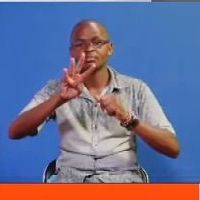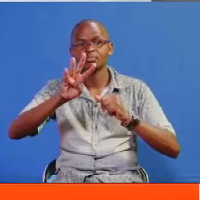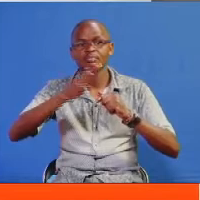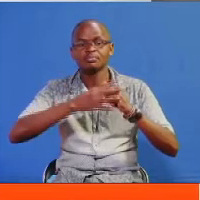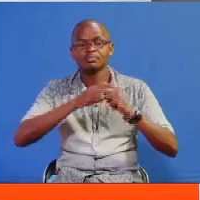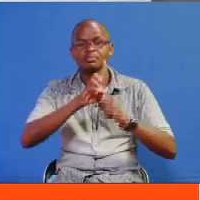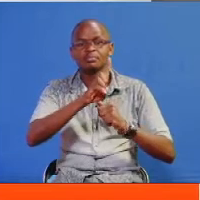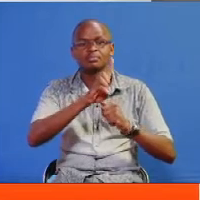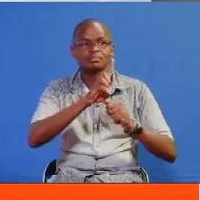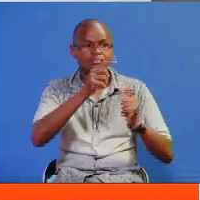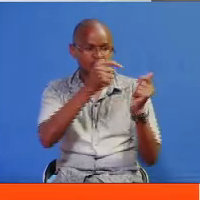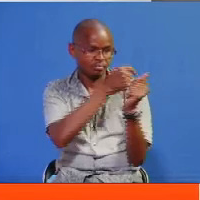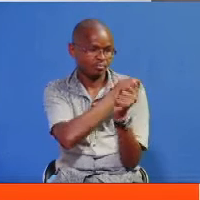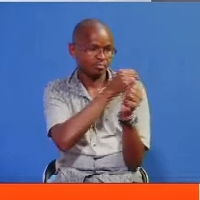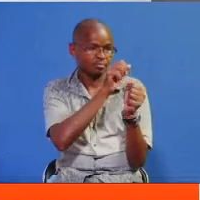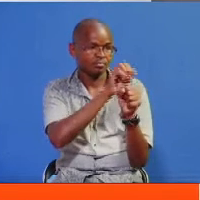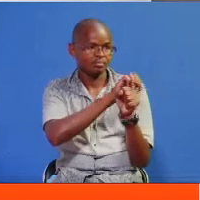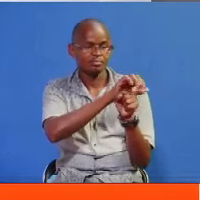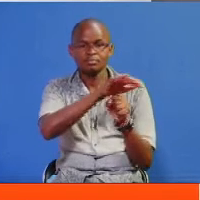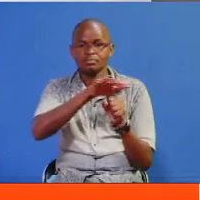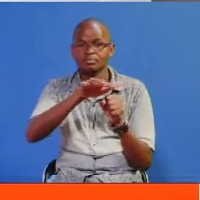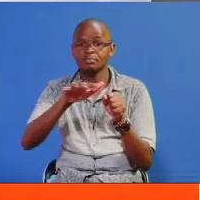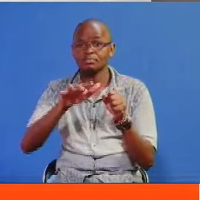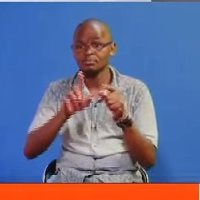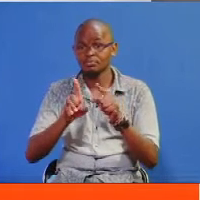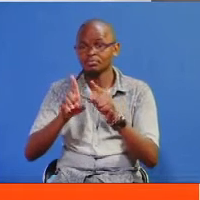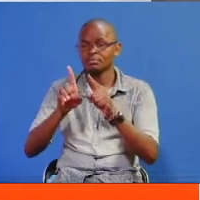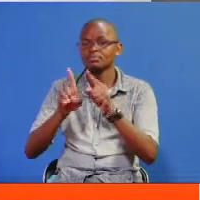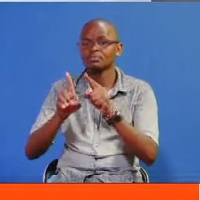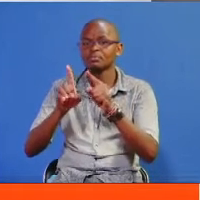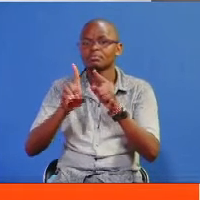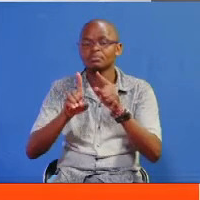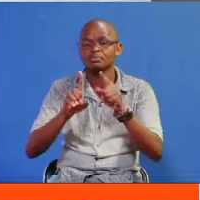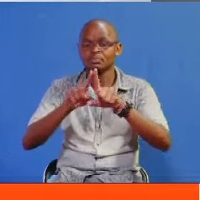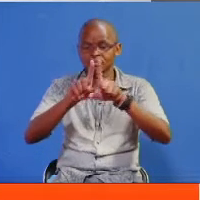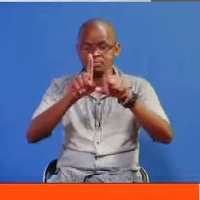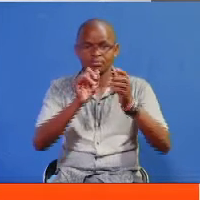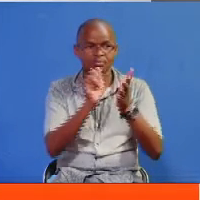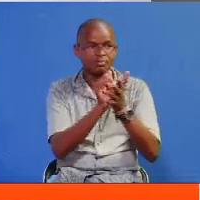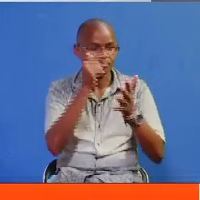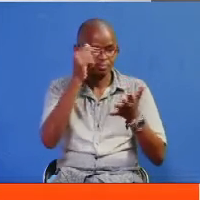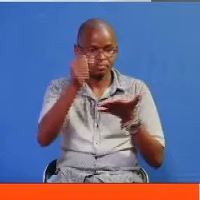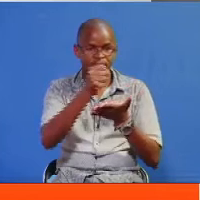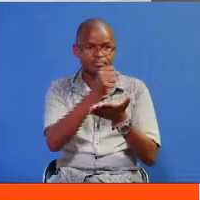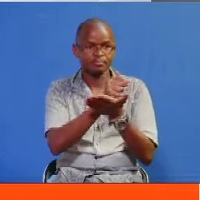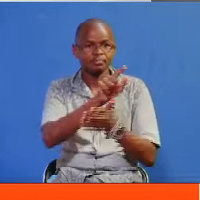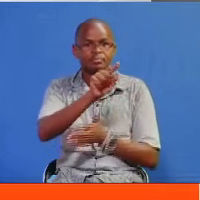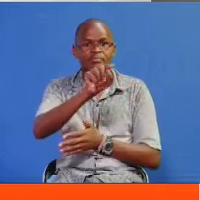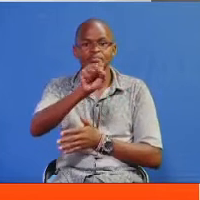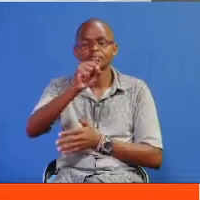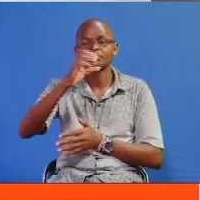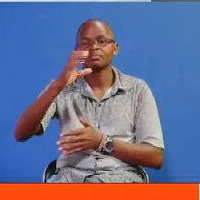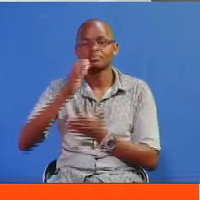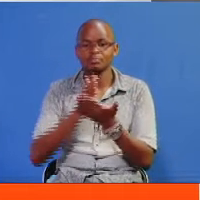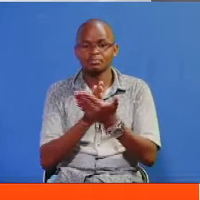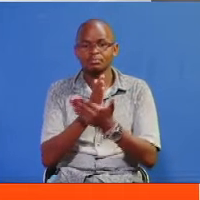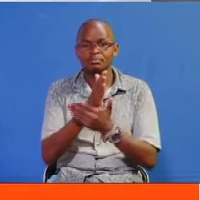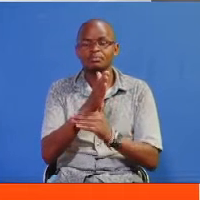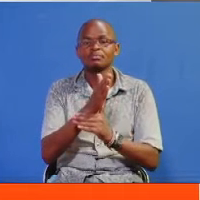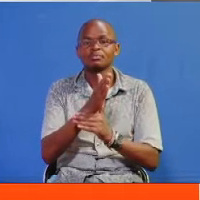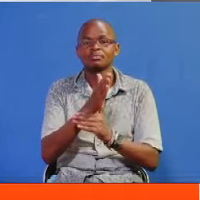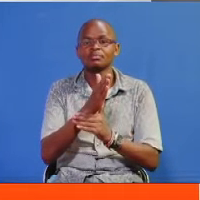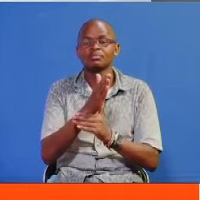151,491 wamechanjwa dhidi ya corona. Haya ni kwa mujibu wa tume la kuajiri walimu nchini kupitia